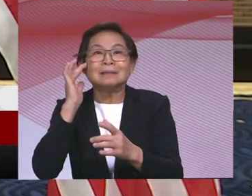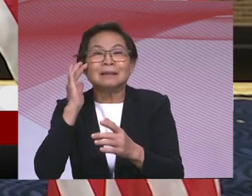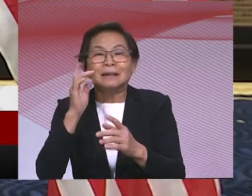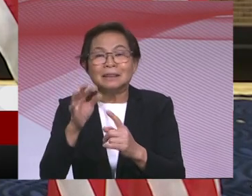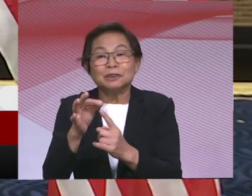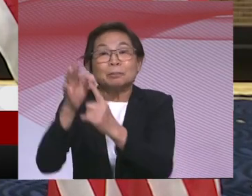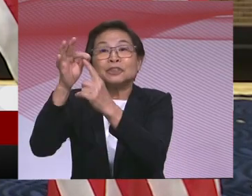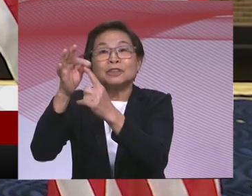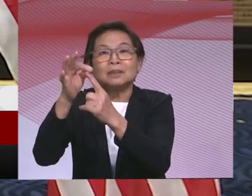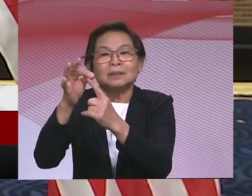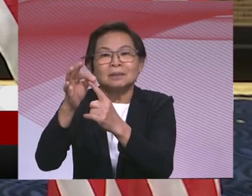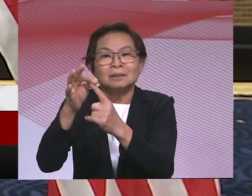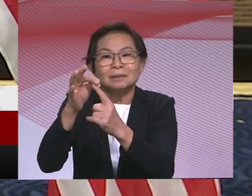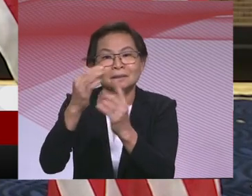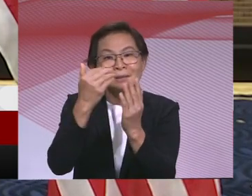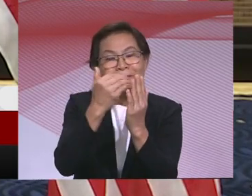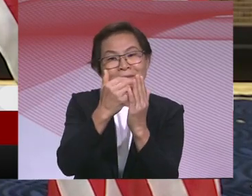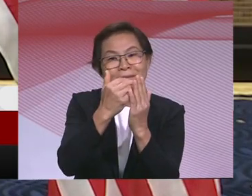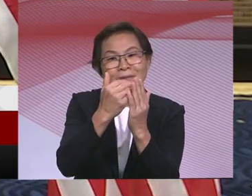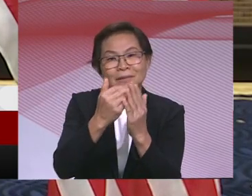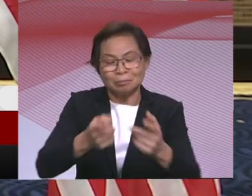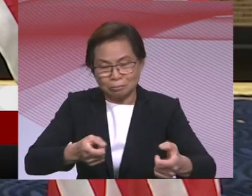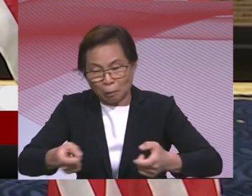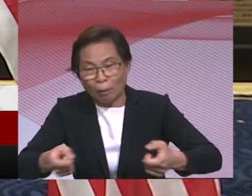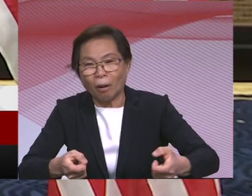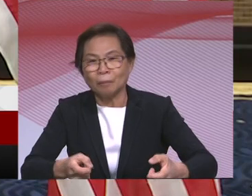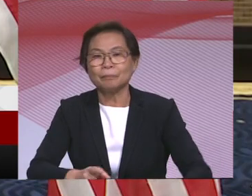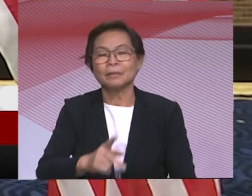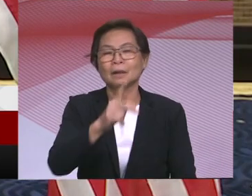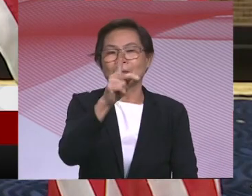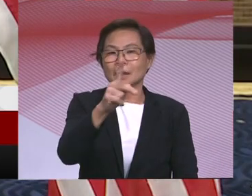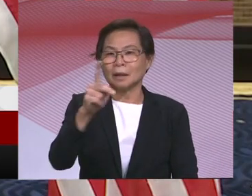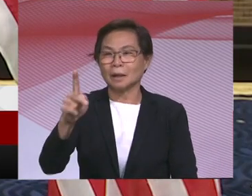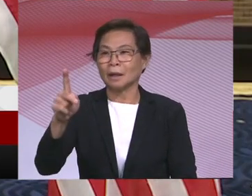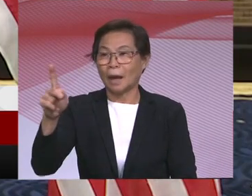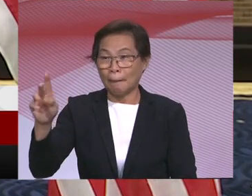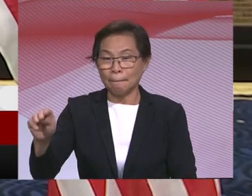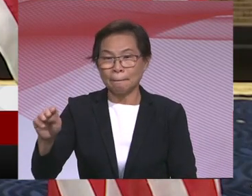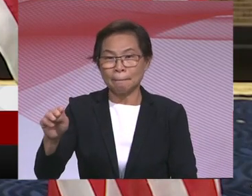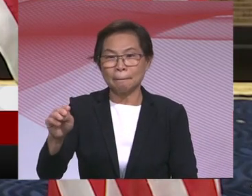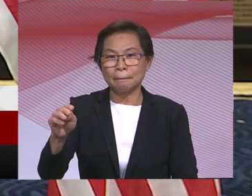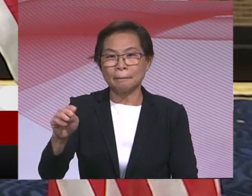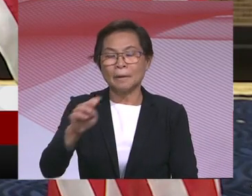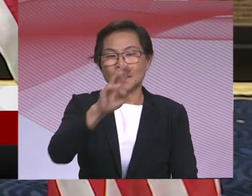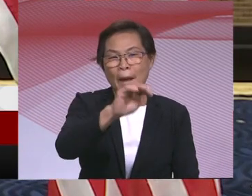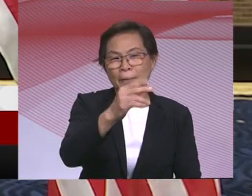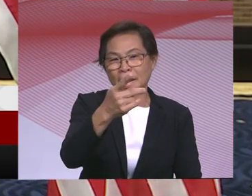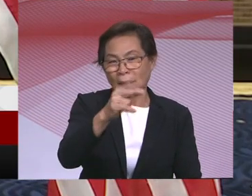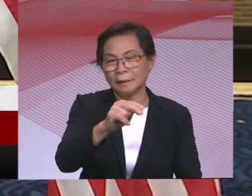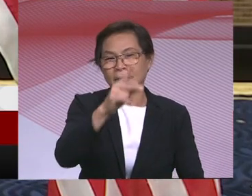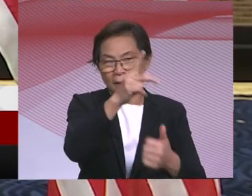Hai justru berdasarkan penilaian risiko oleh Kementerian Kesehatan Malaysia majelis keselamatan negara